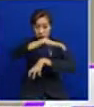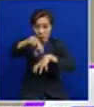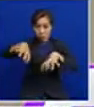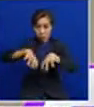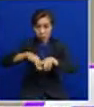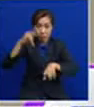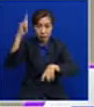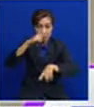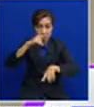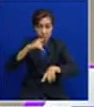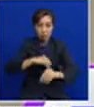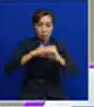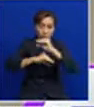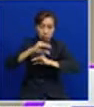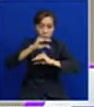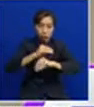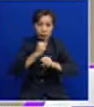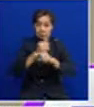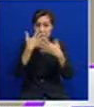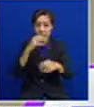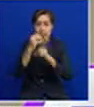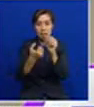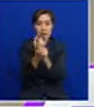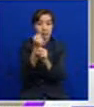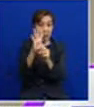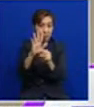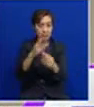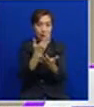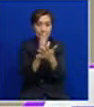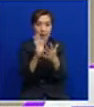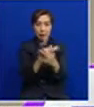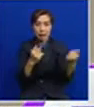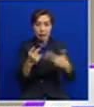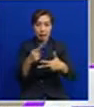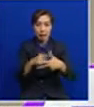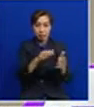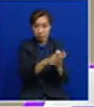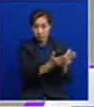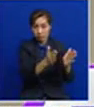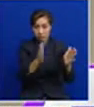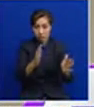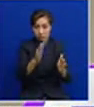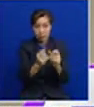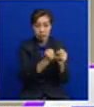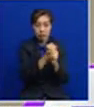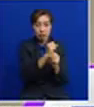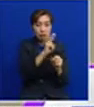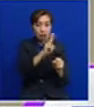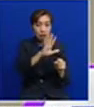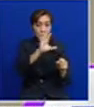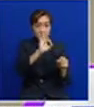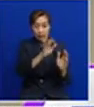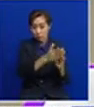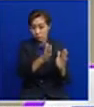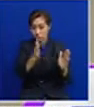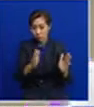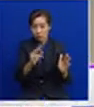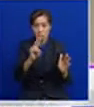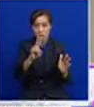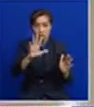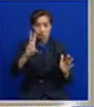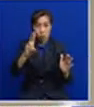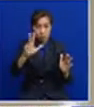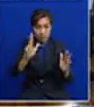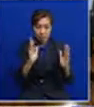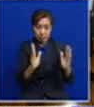การก่อสร้าง15ปีแบ่งเป็น3เฟสนะคะเฟสแรกในปี2559ถึง2563